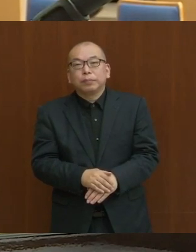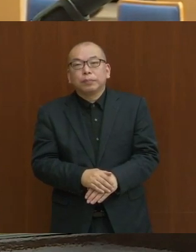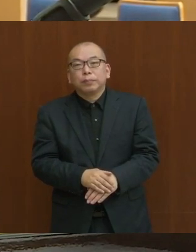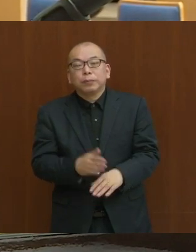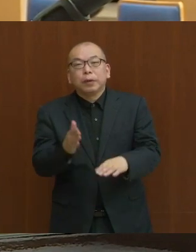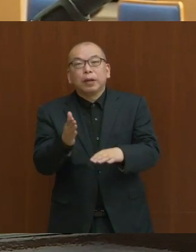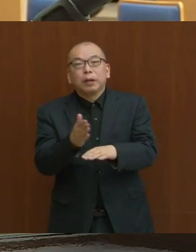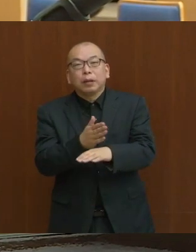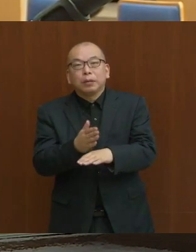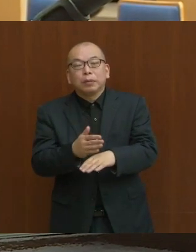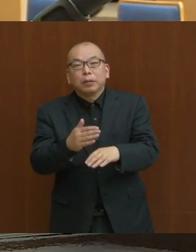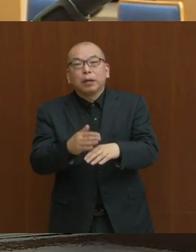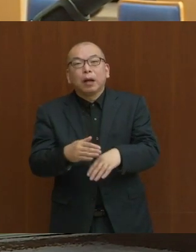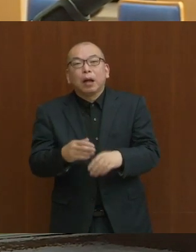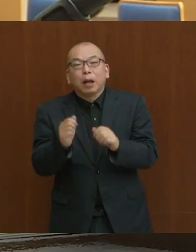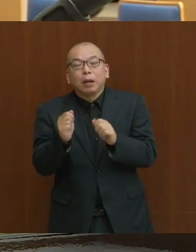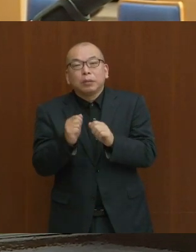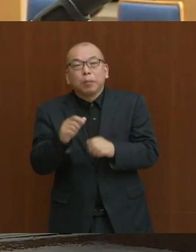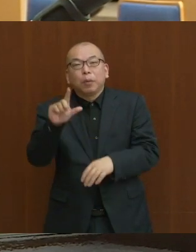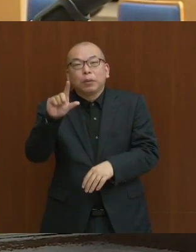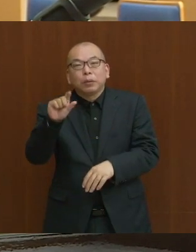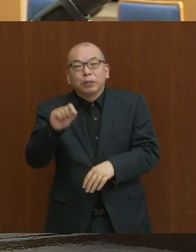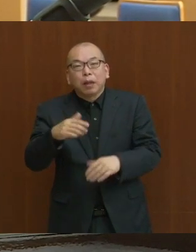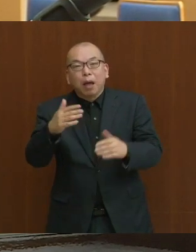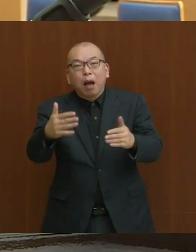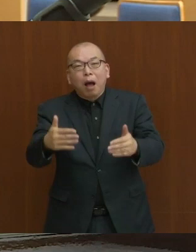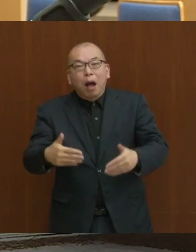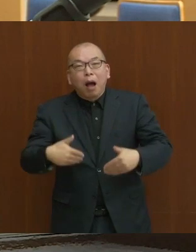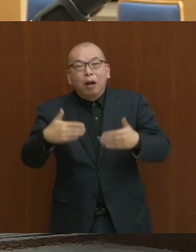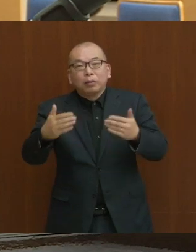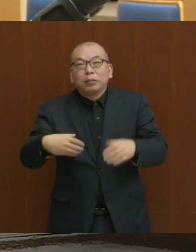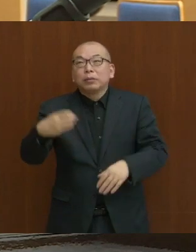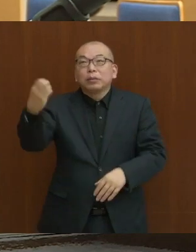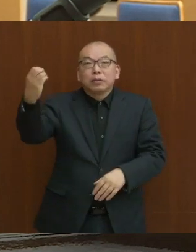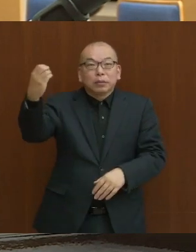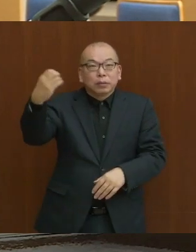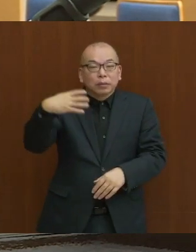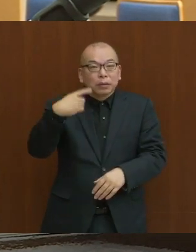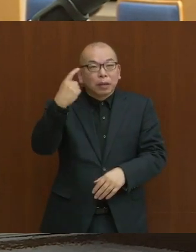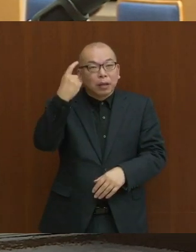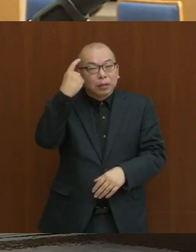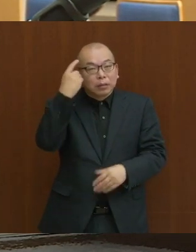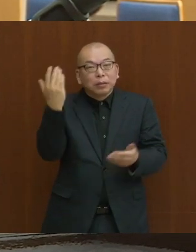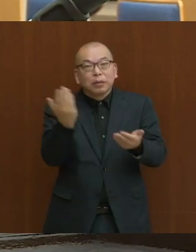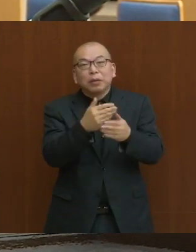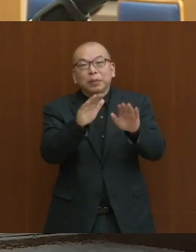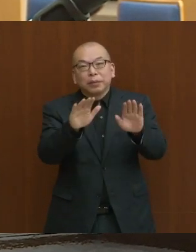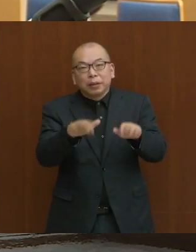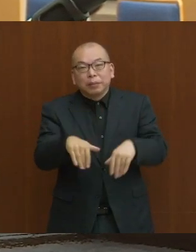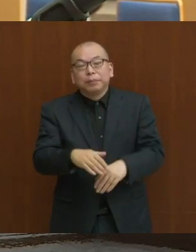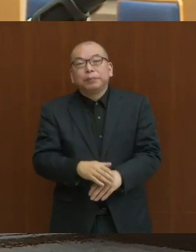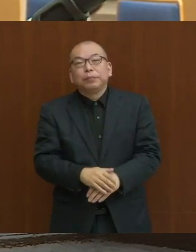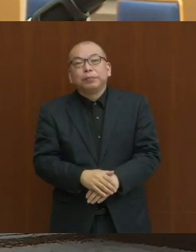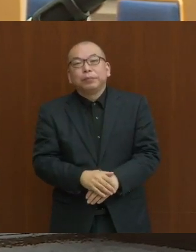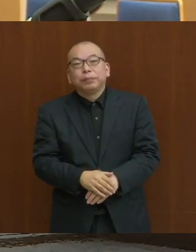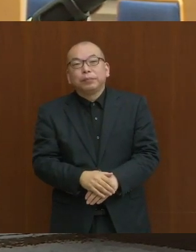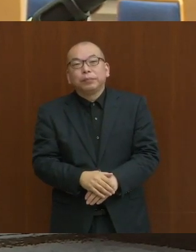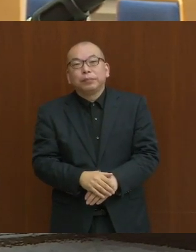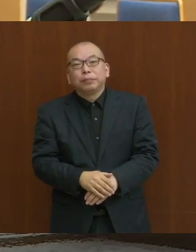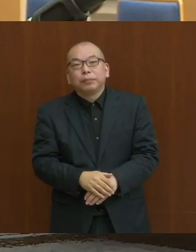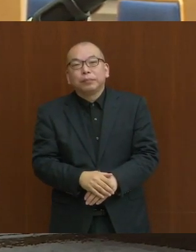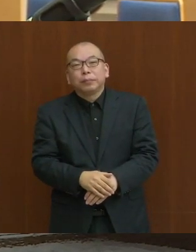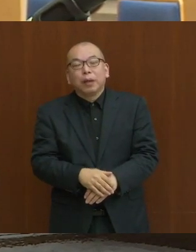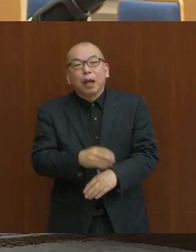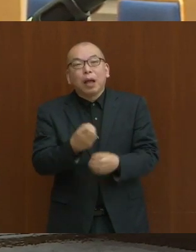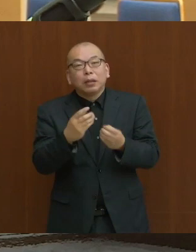日ごとに寒さも緩み、春の日差しが柔らかく感じられるようになってきました。新